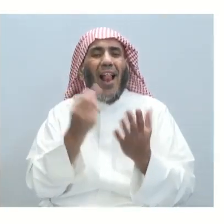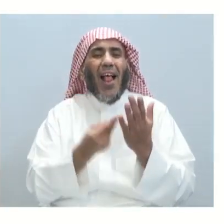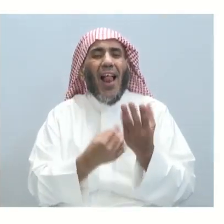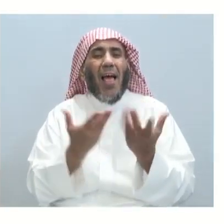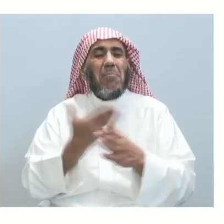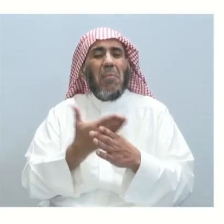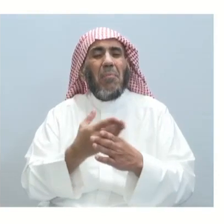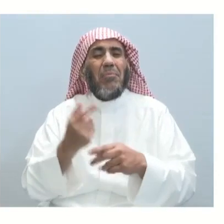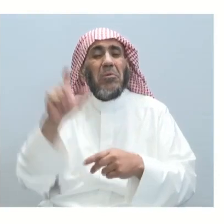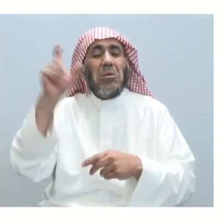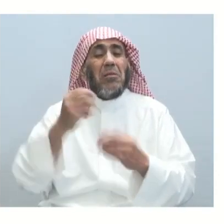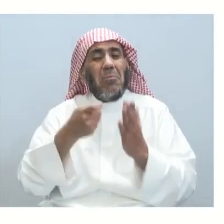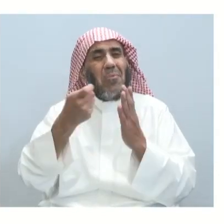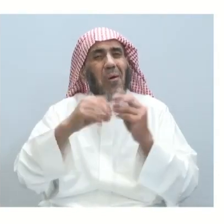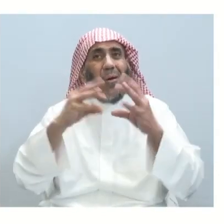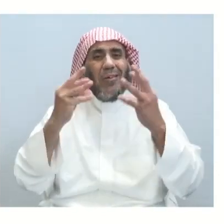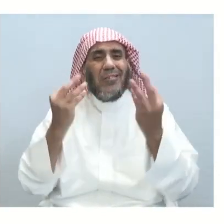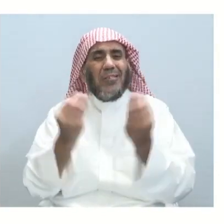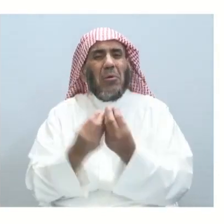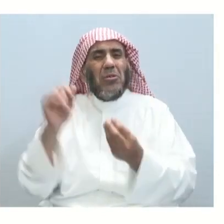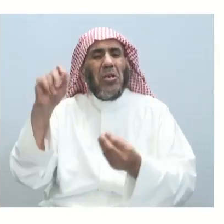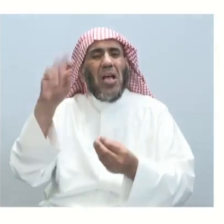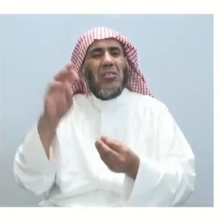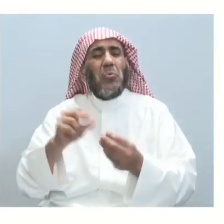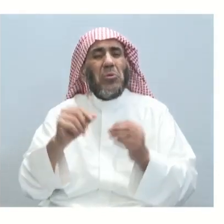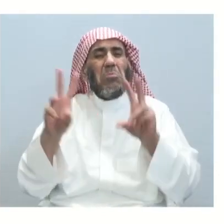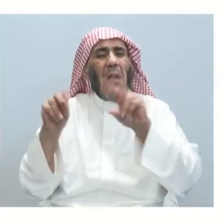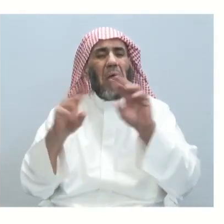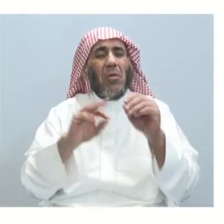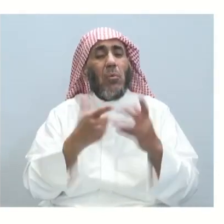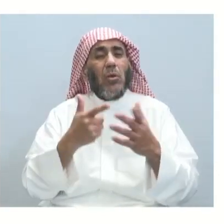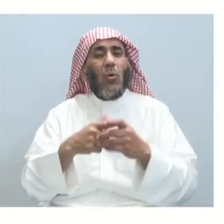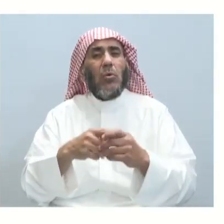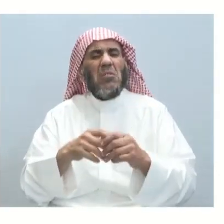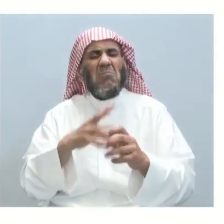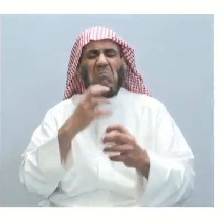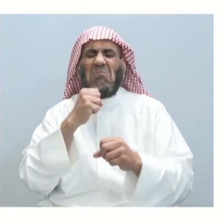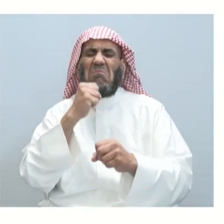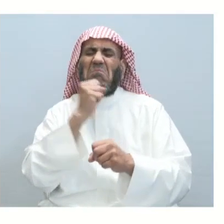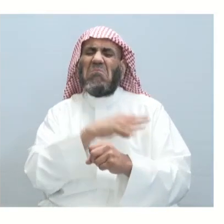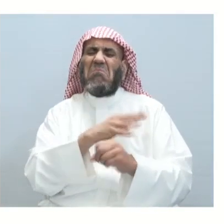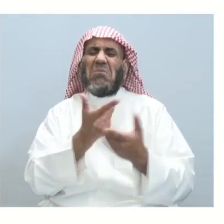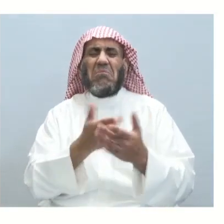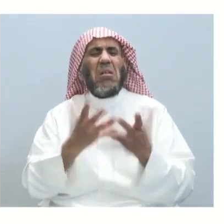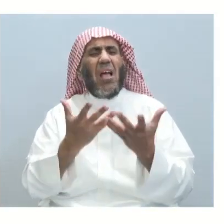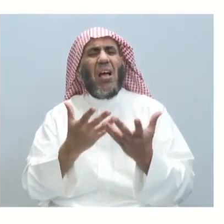وتحسينه وتنمي كسجع والجناس والطباق وغيرها ومتى تكون مستهجن وغير